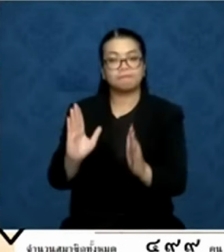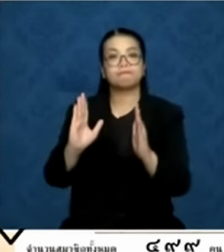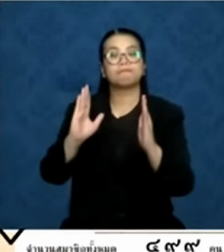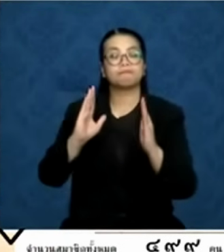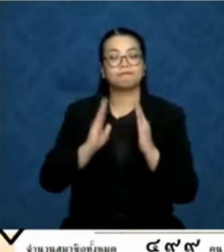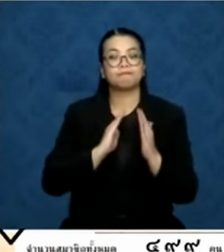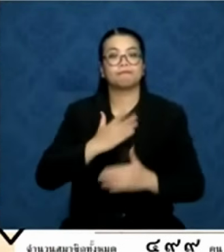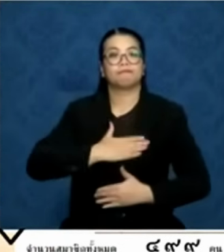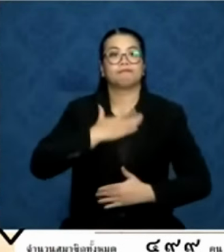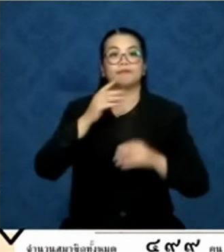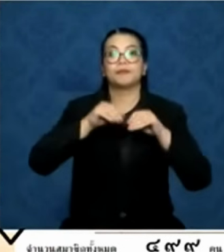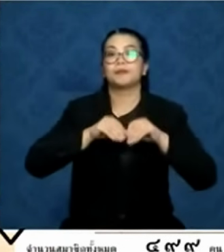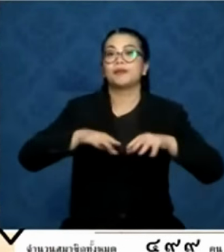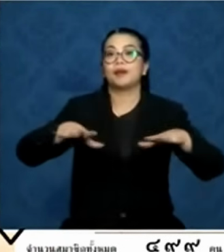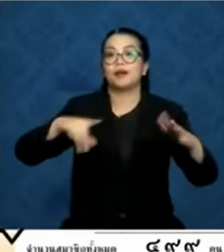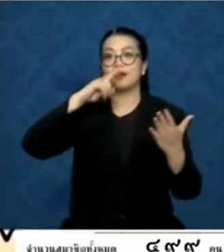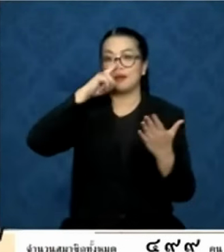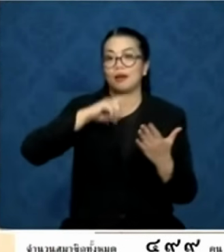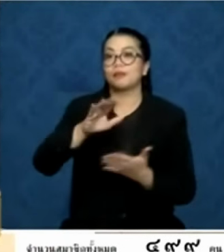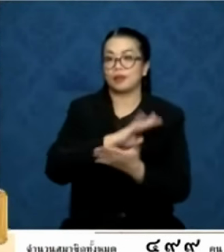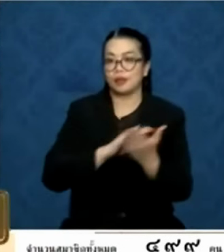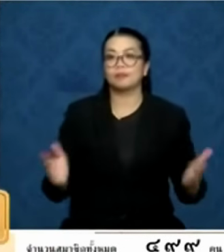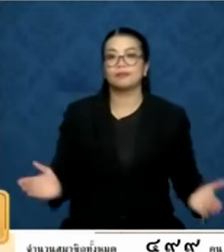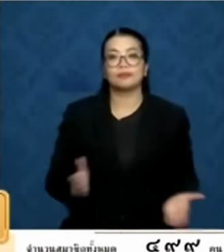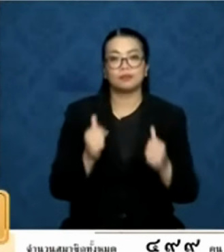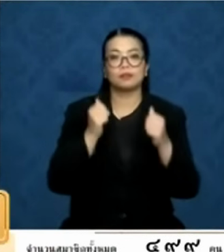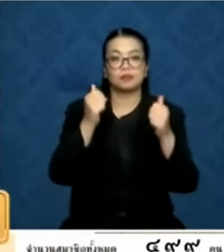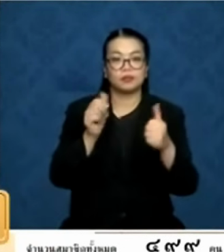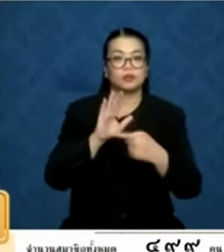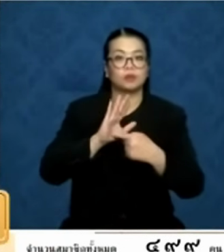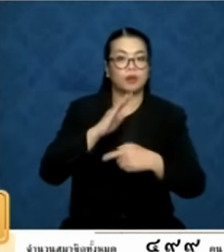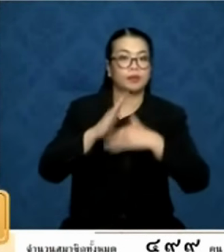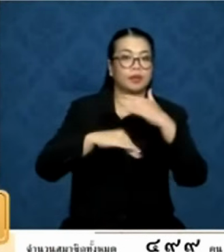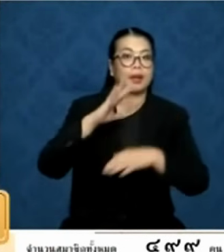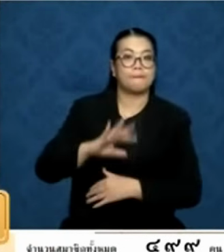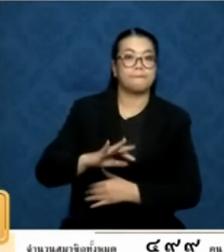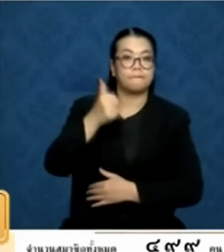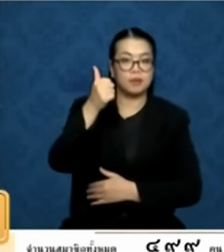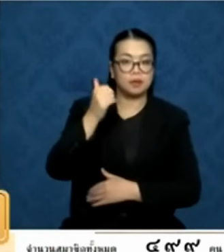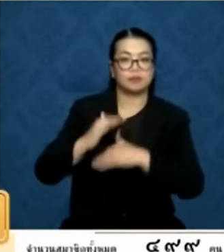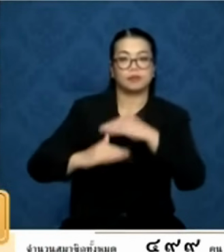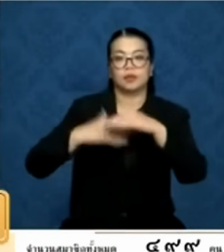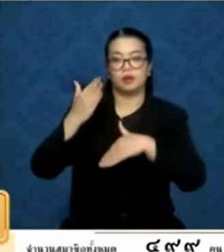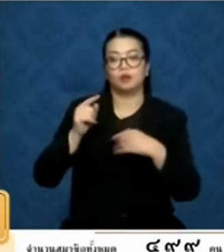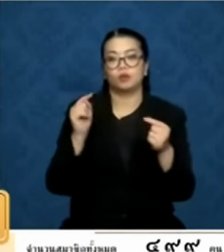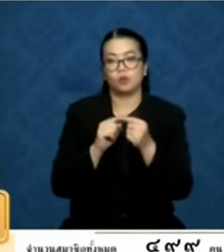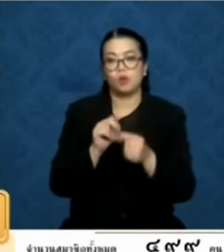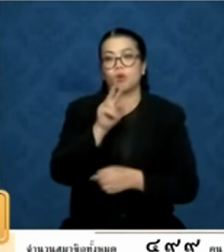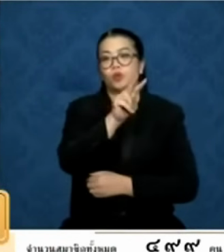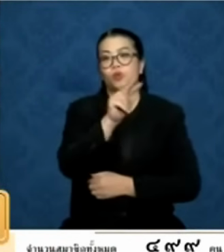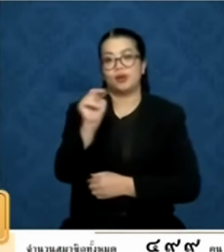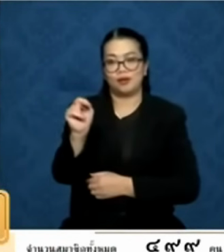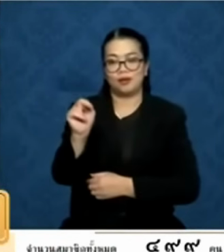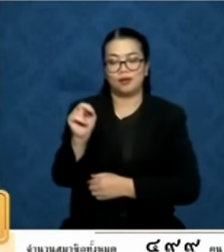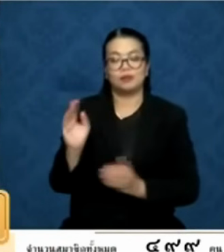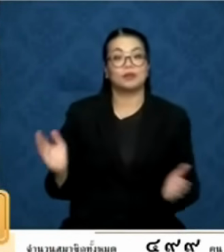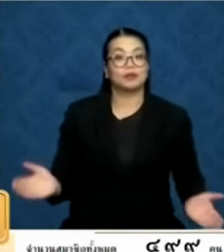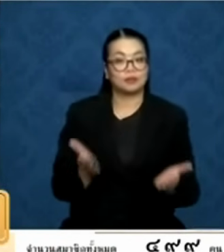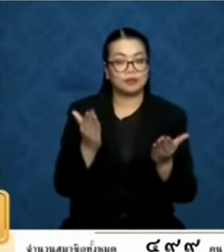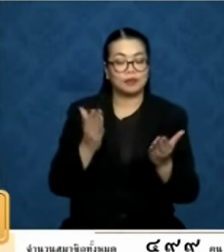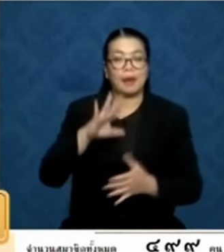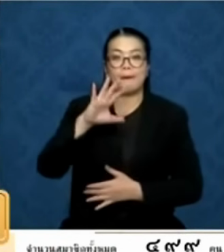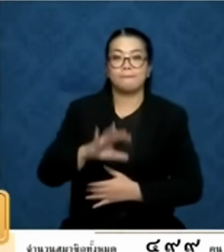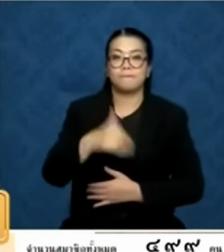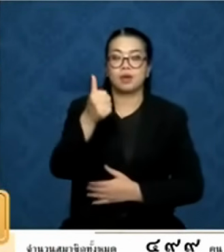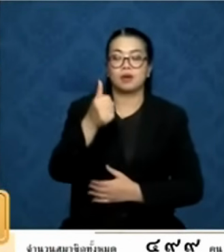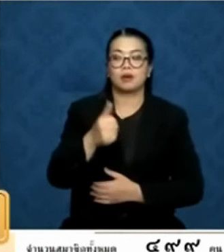ามของประเทศไทย เช่นพัฒนาเมืองสร้างสรรค์ตามแนวทางของยูเนสโก5เมืองการพัฒน